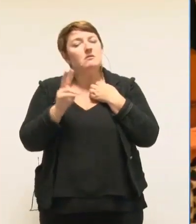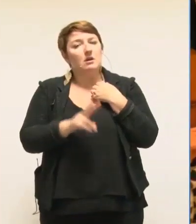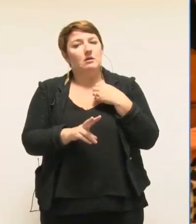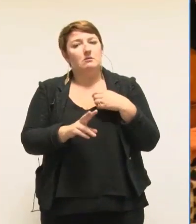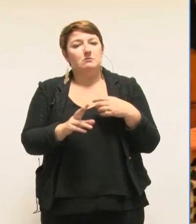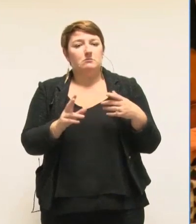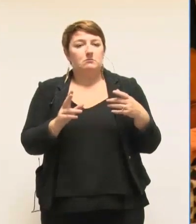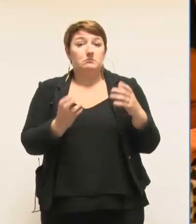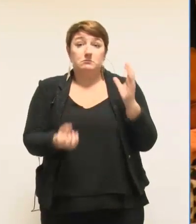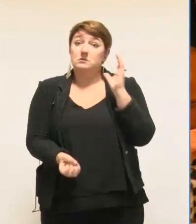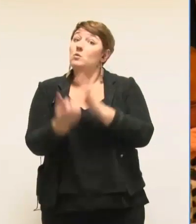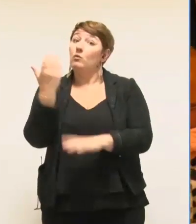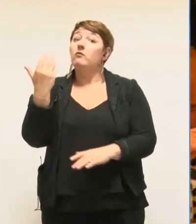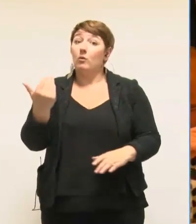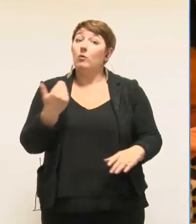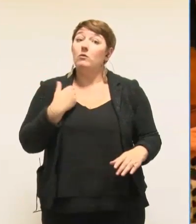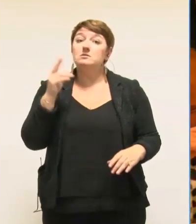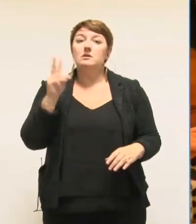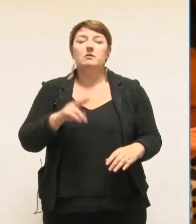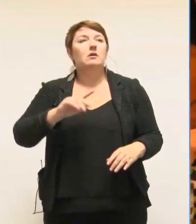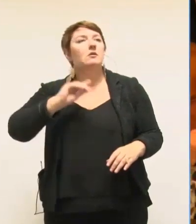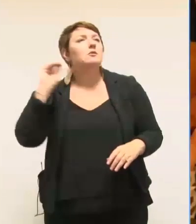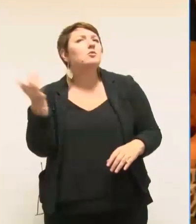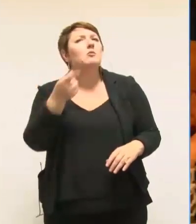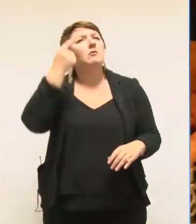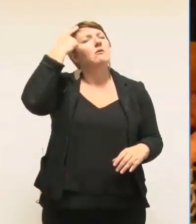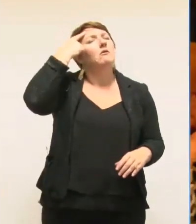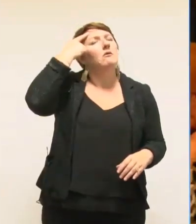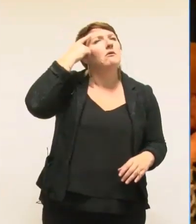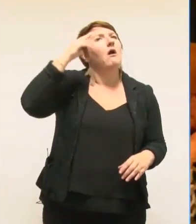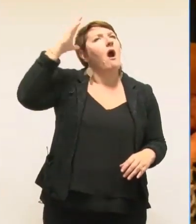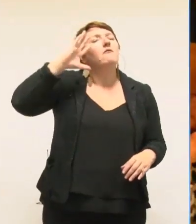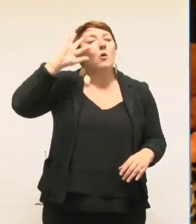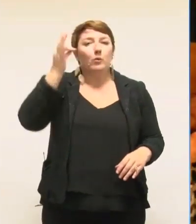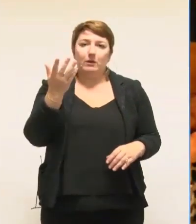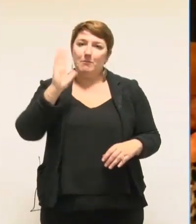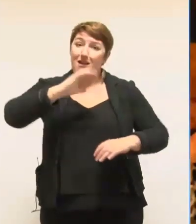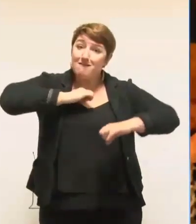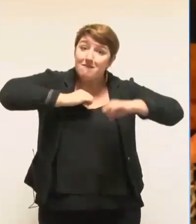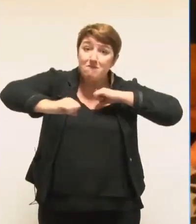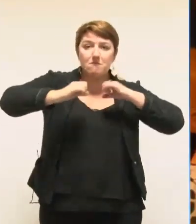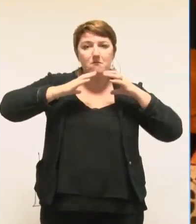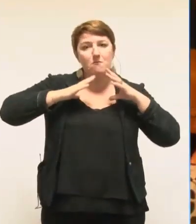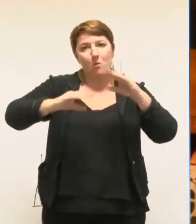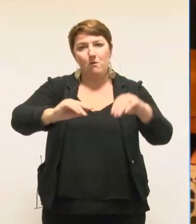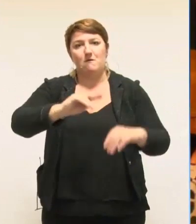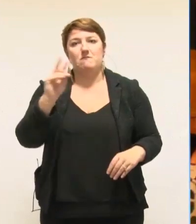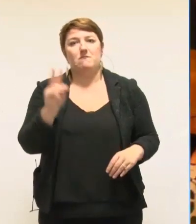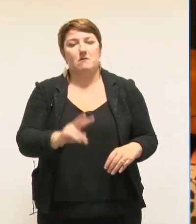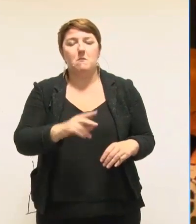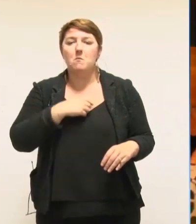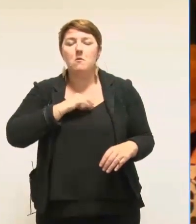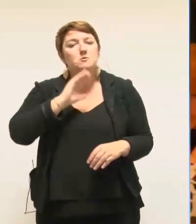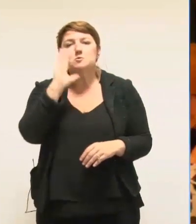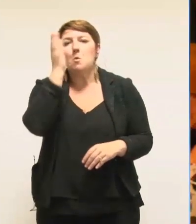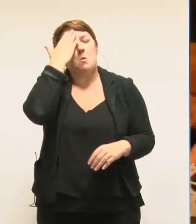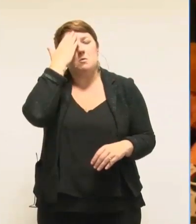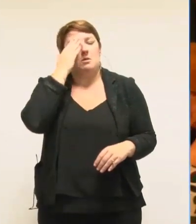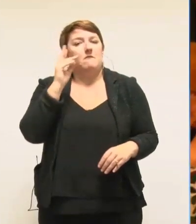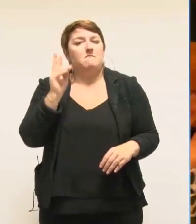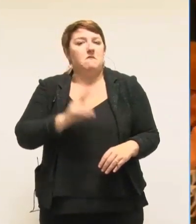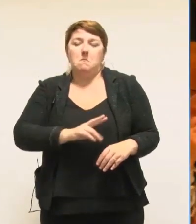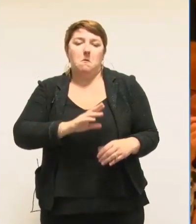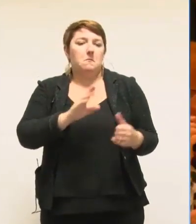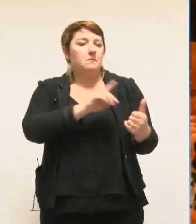c'est relativement nouveau, même si tout le monde y pense, y pensait. Mais il y a vraiment une action qui a été faite, et là, je le reconnais pleinement. Et